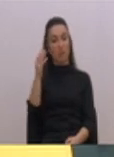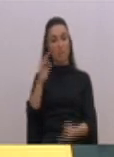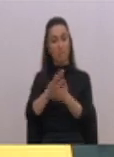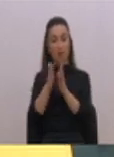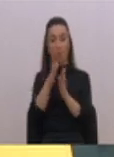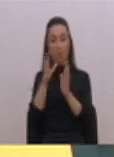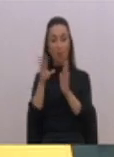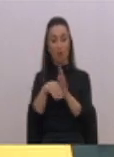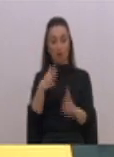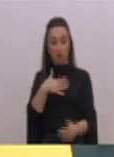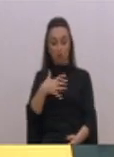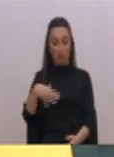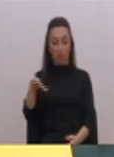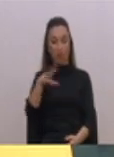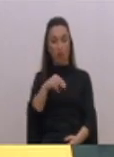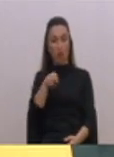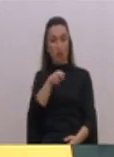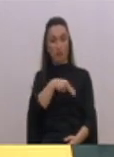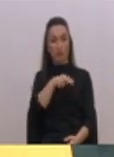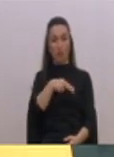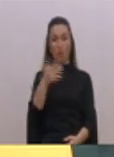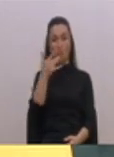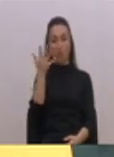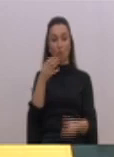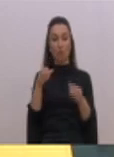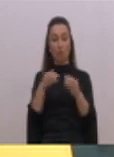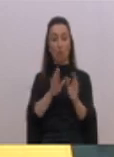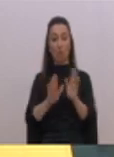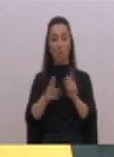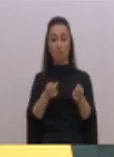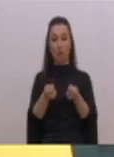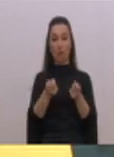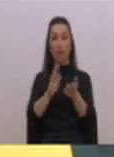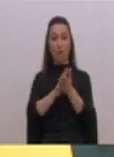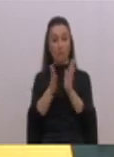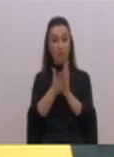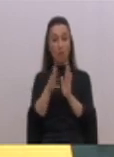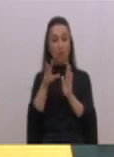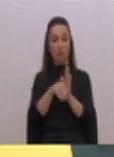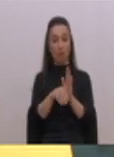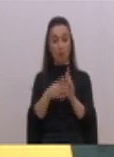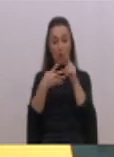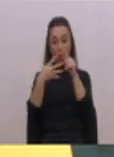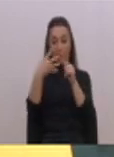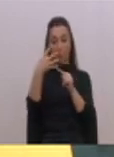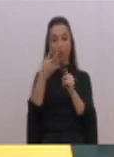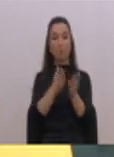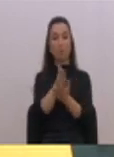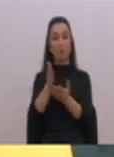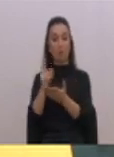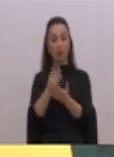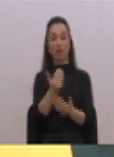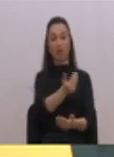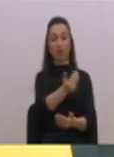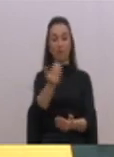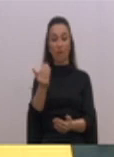პირობებში, ჩვენი საპარლამენტო და პოლიტიკური გუნდის მართველობის პირობებში, ამ 4 მიმართულებით, რომელზეც თქვენ